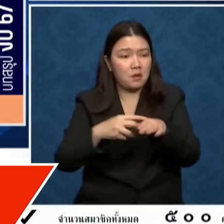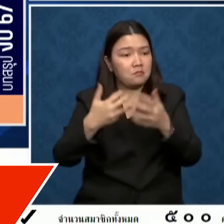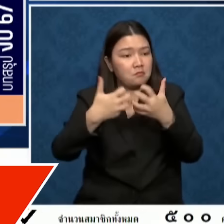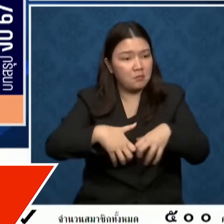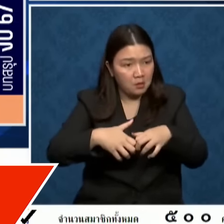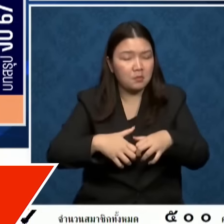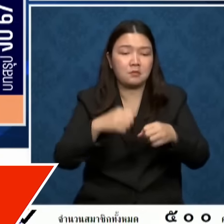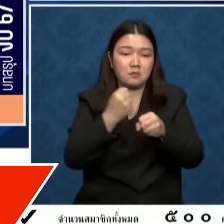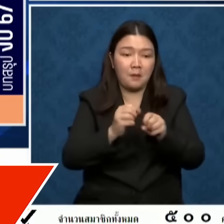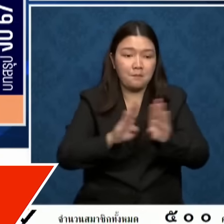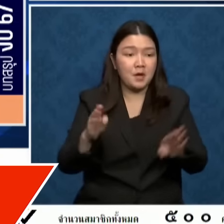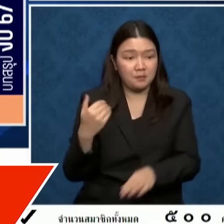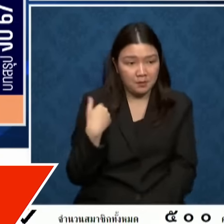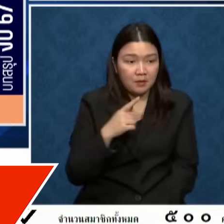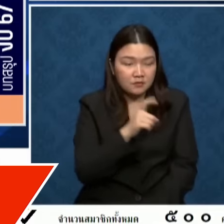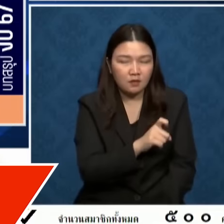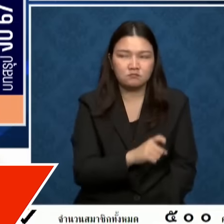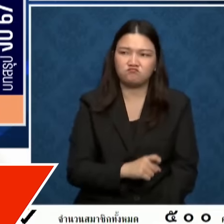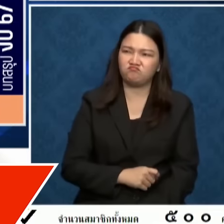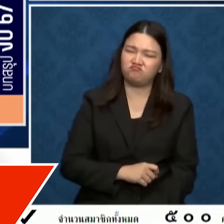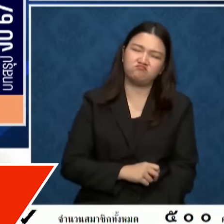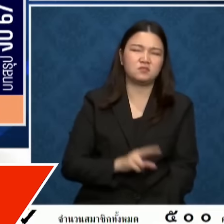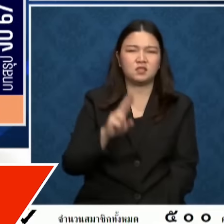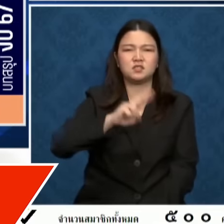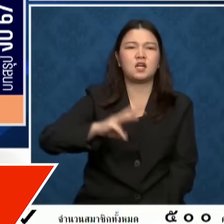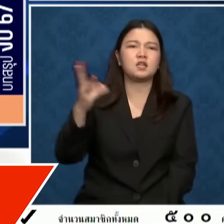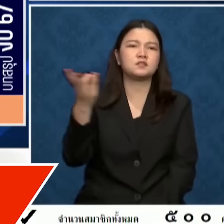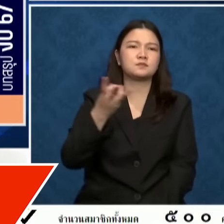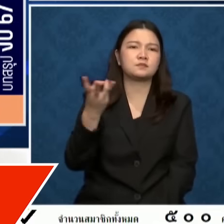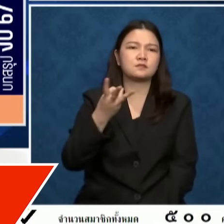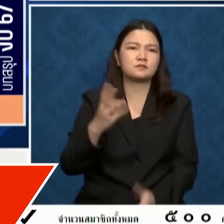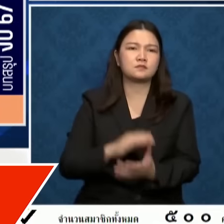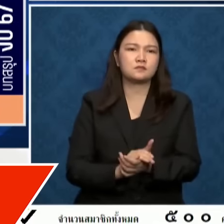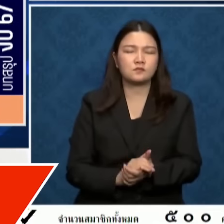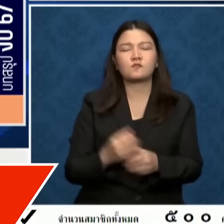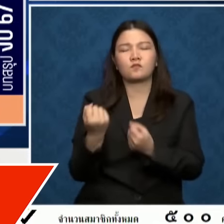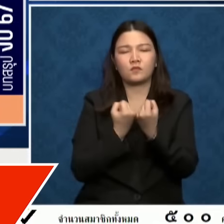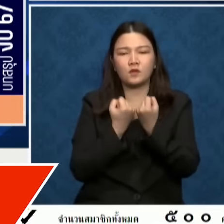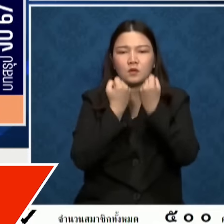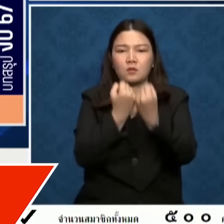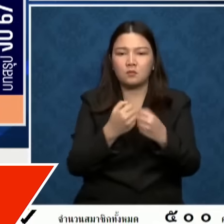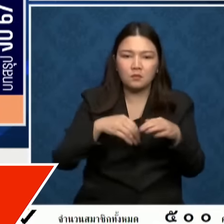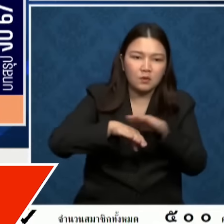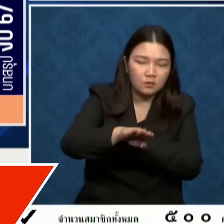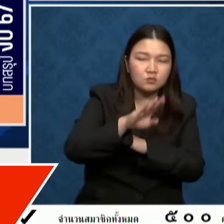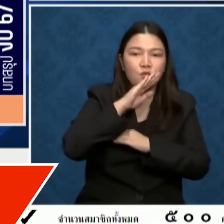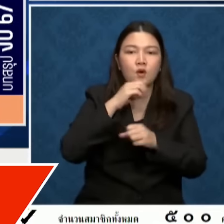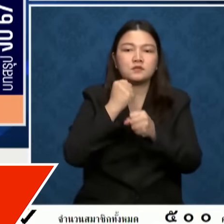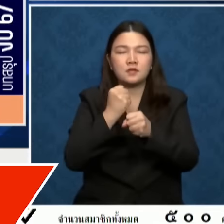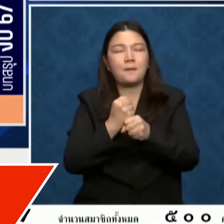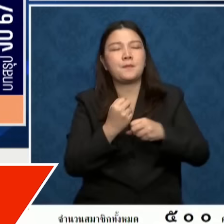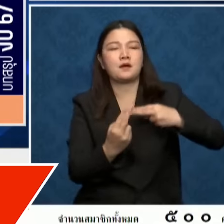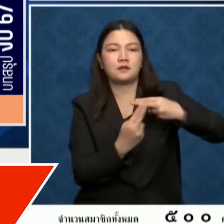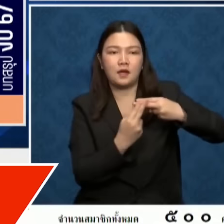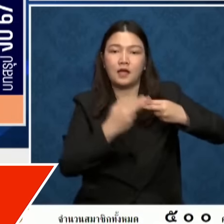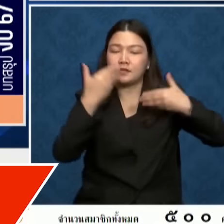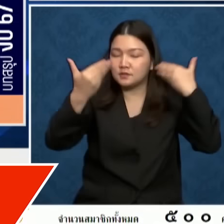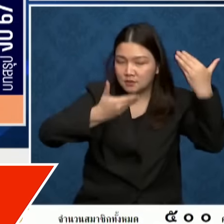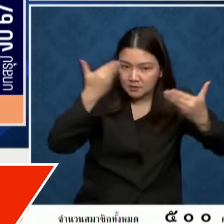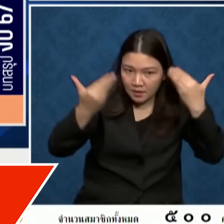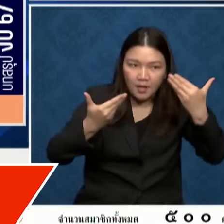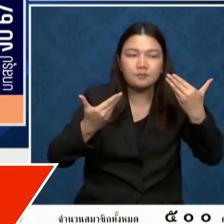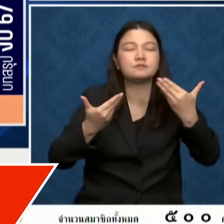บางไหมเจ้าที่แจ้งผมว่าไม่คอยได้ใช้เลยครัท่านนานๆ ออกที ไปงานกาชาติ ไปงานออกหน่วย